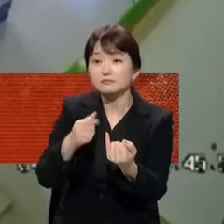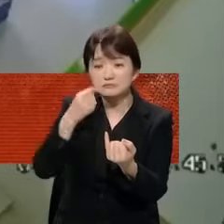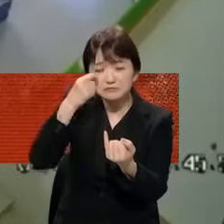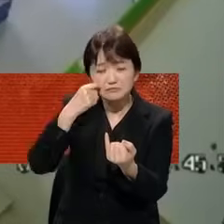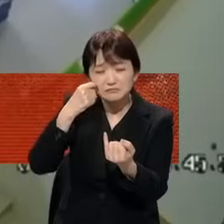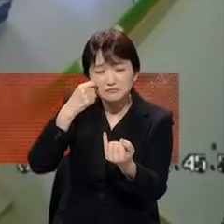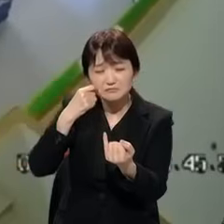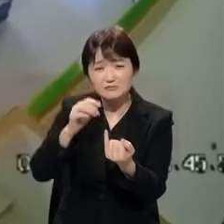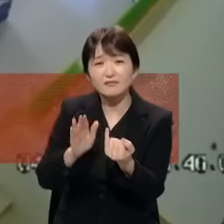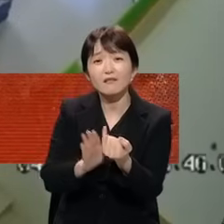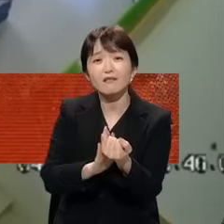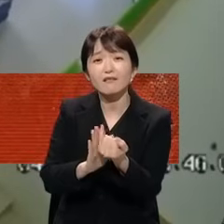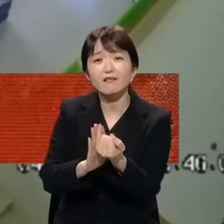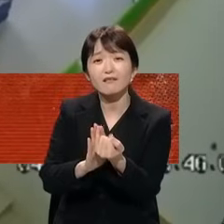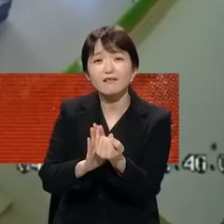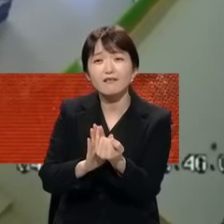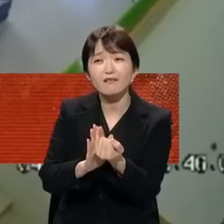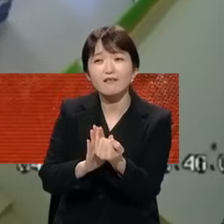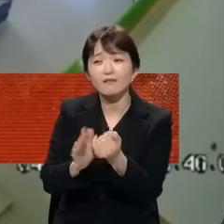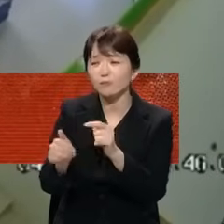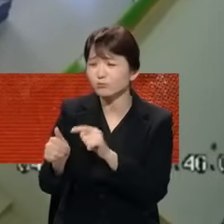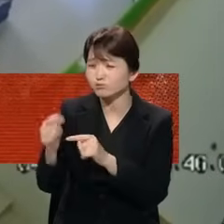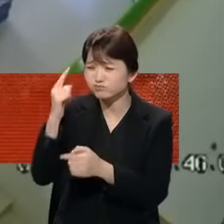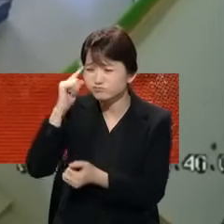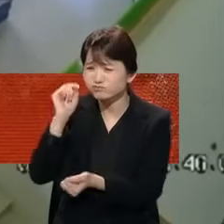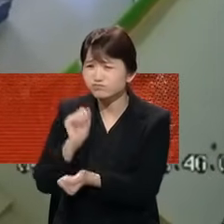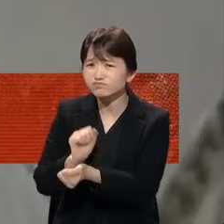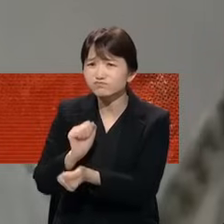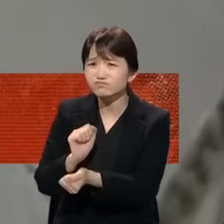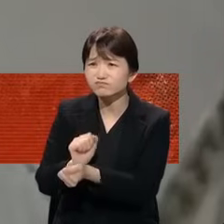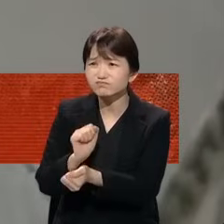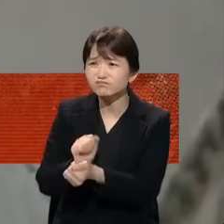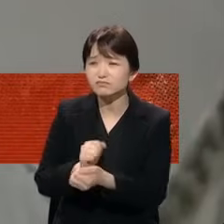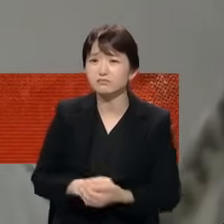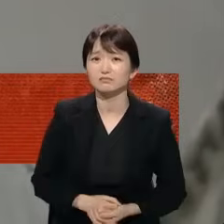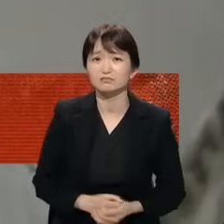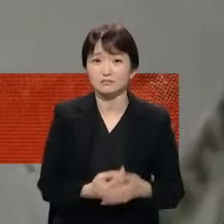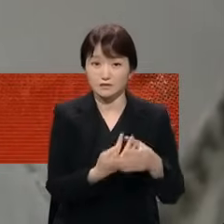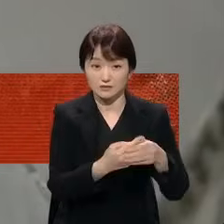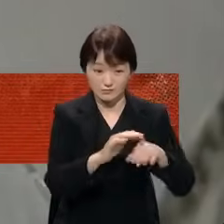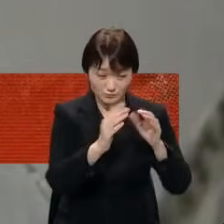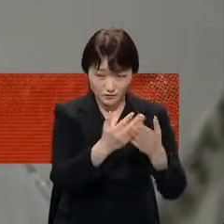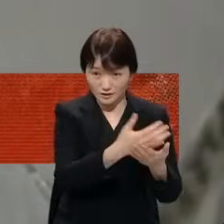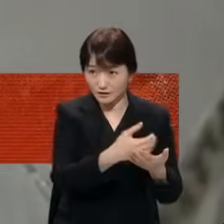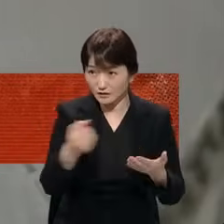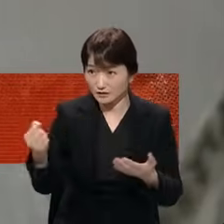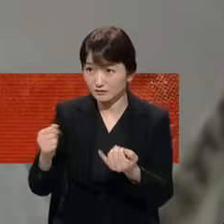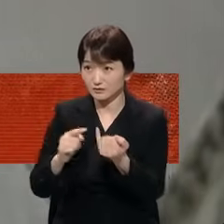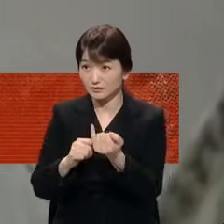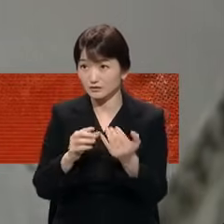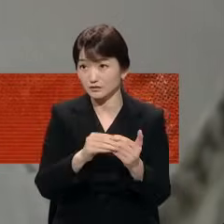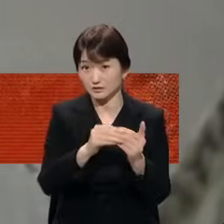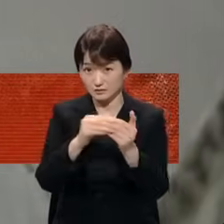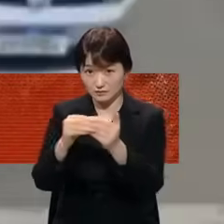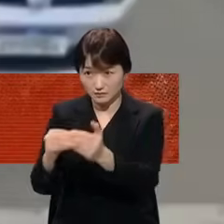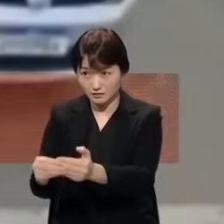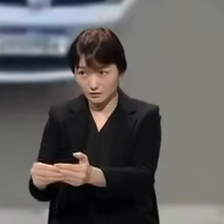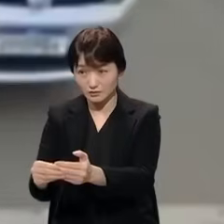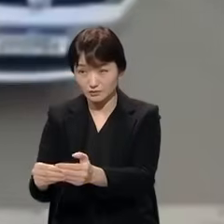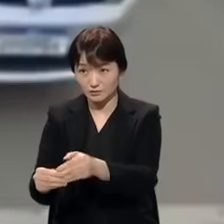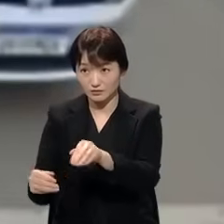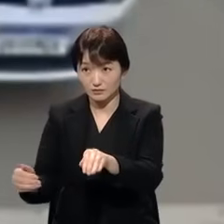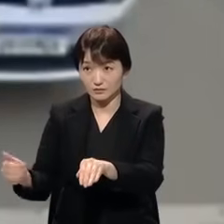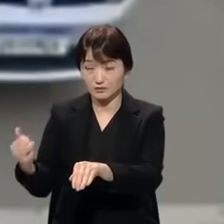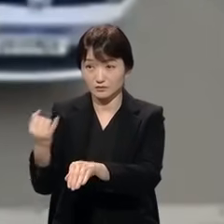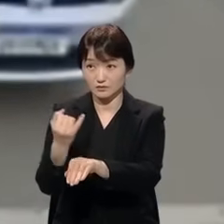부드럽게 또 달래줬던 겁니다. 아니 얘 뭐 하는 거야 지금? 그렇게 약국에 있던 현금 다 챙겨서 여성까지 데리고 나간 강도는 아 이거 차에 태워 왜?